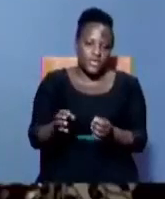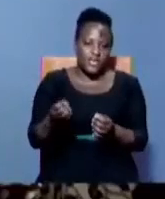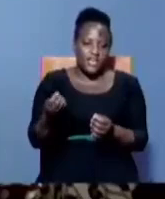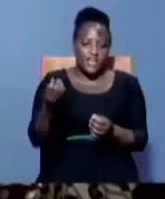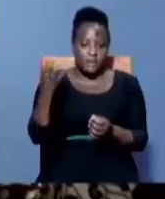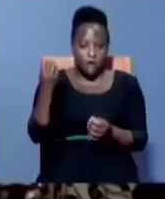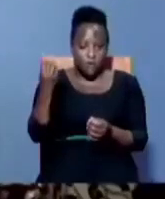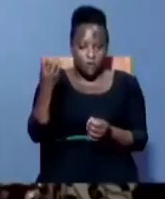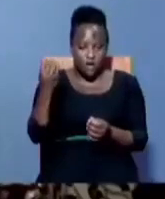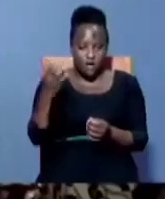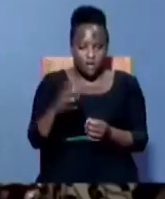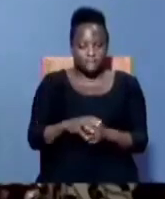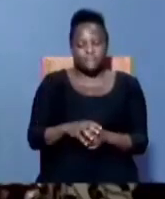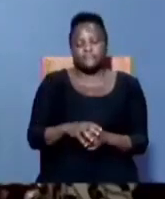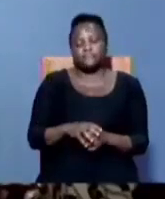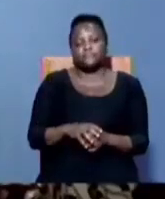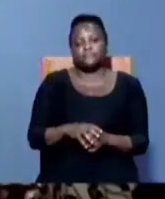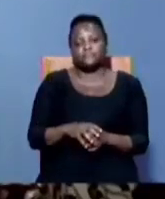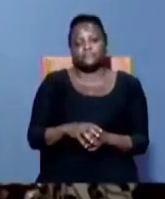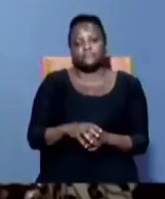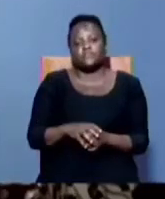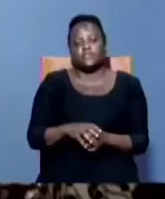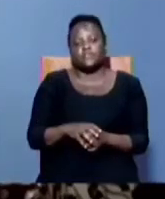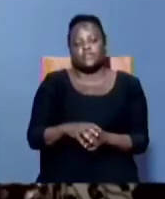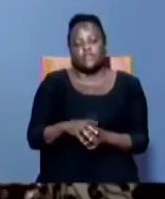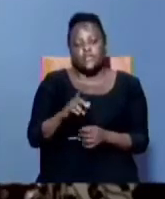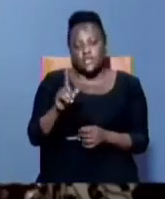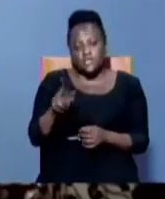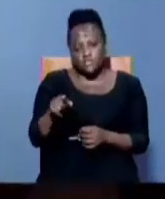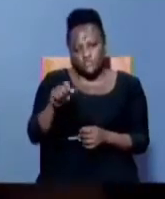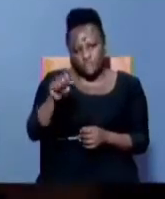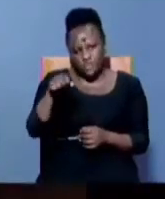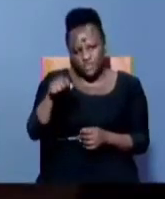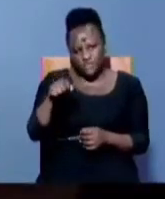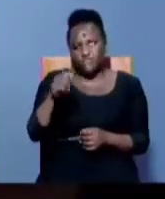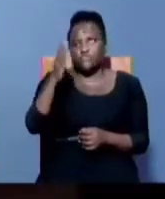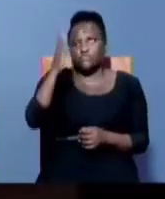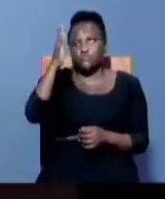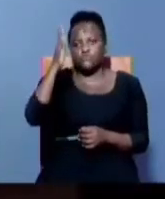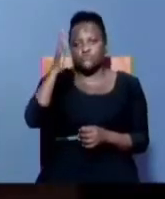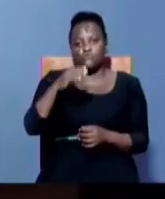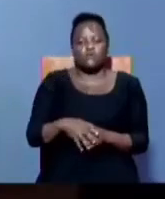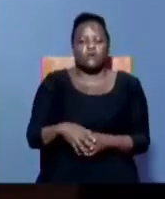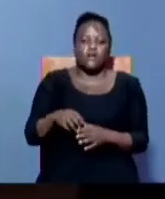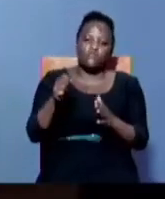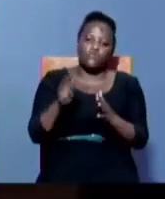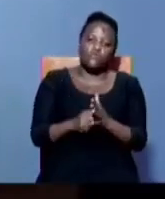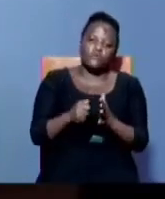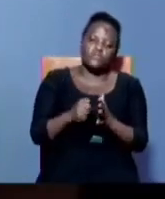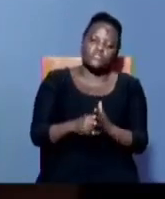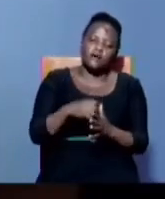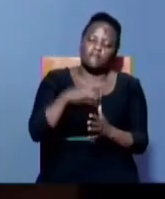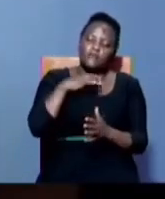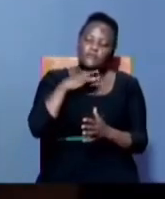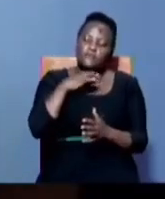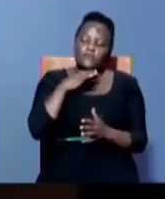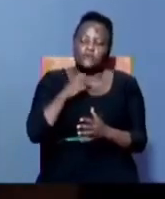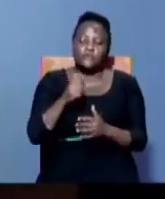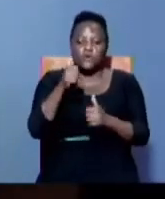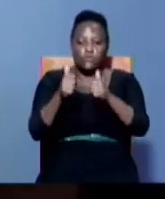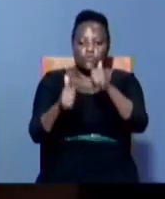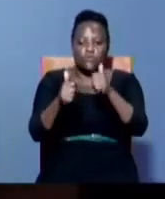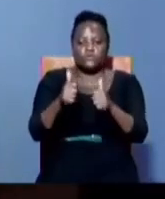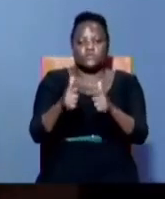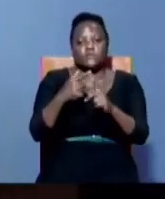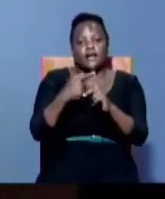rafu. Ndivyo Mungu alivyokomesha manung'uniko ya uongozi katika kanisa lake. Akamwambia